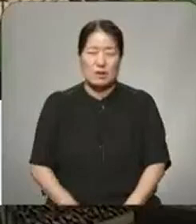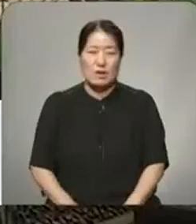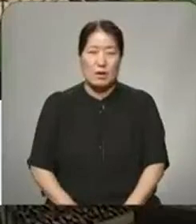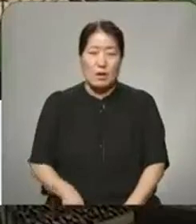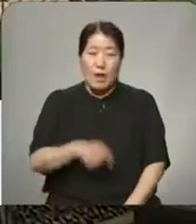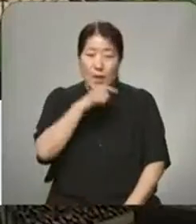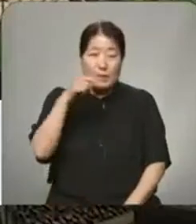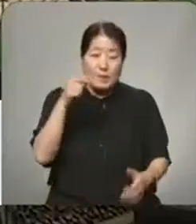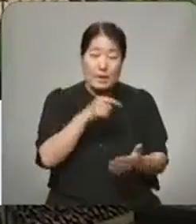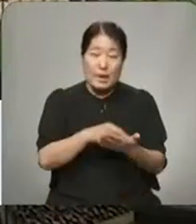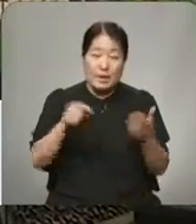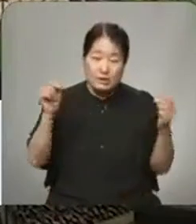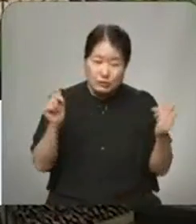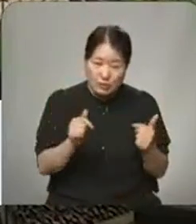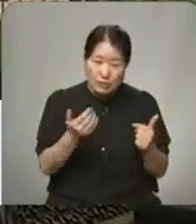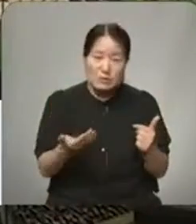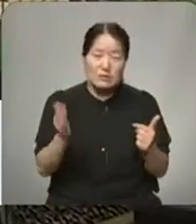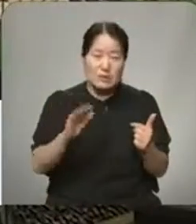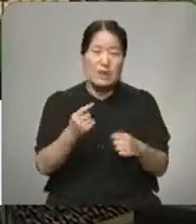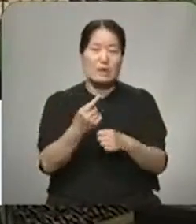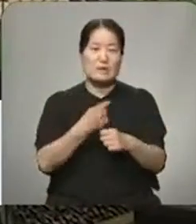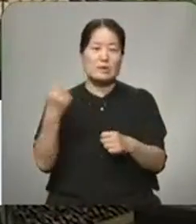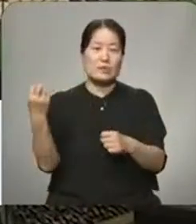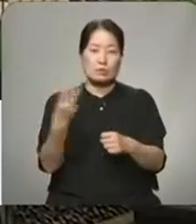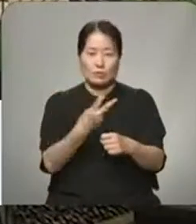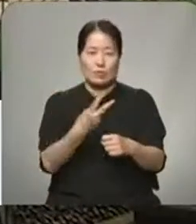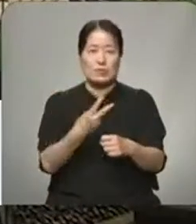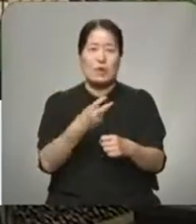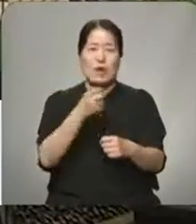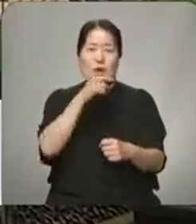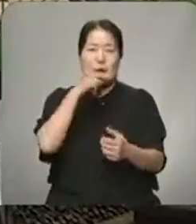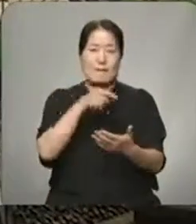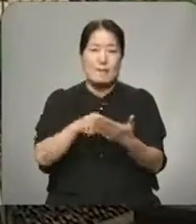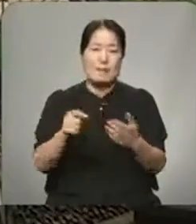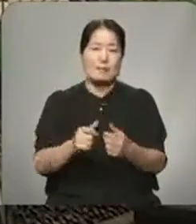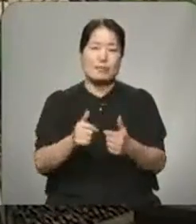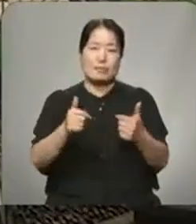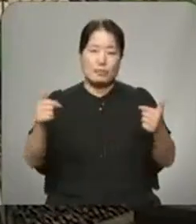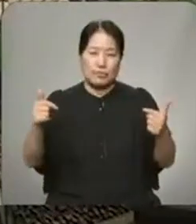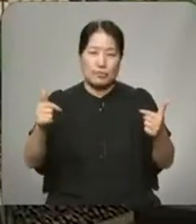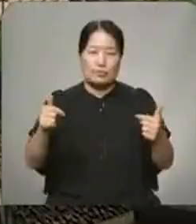했는데 지난해부터 다시 늘고 있어 농민들의 걱정이 큽니다. 조희연 기자입니다.